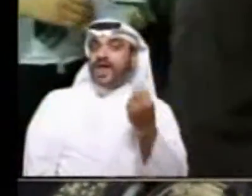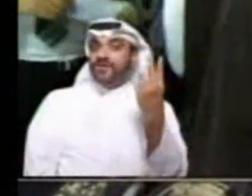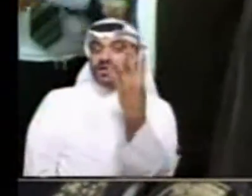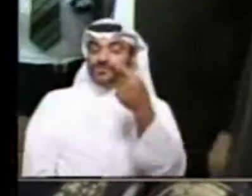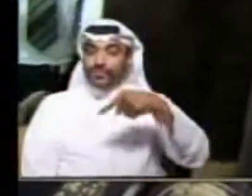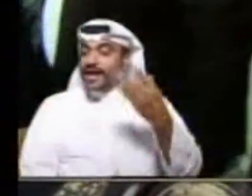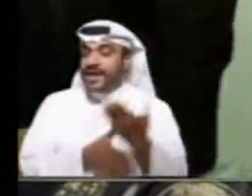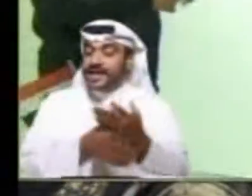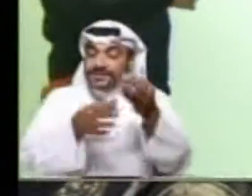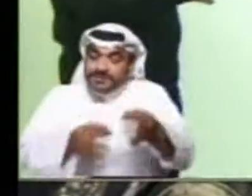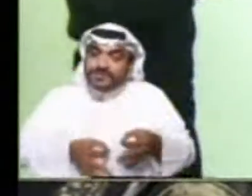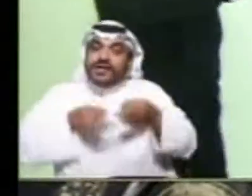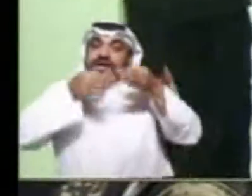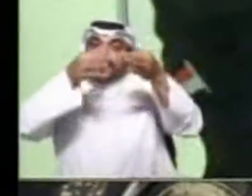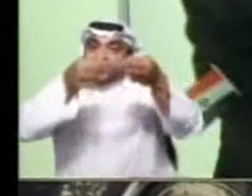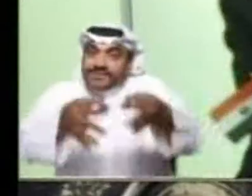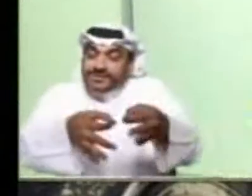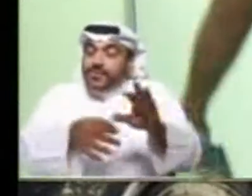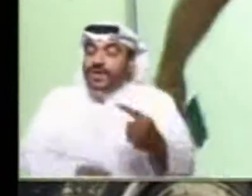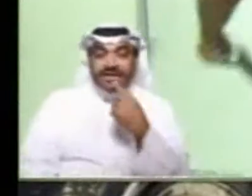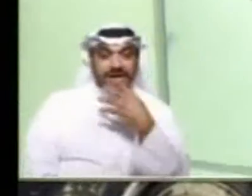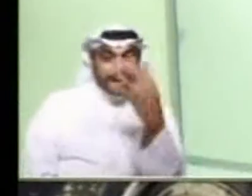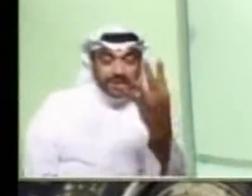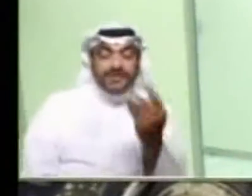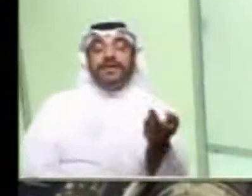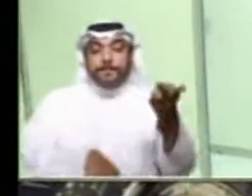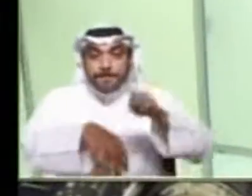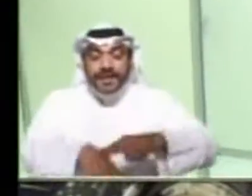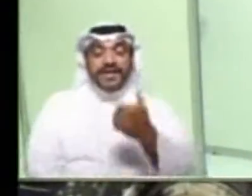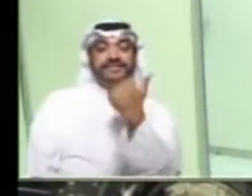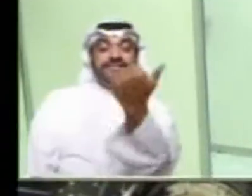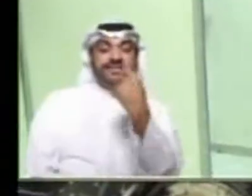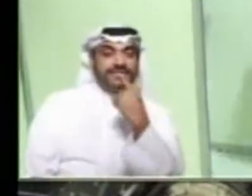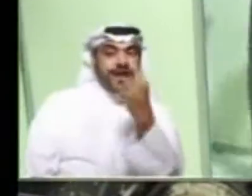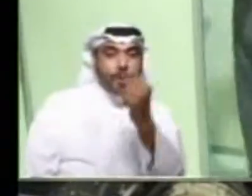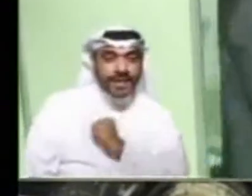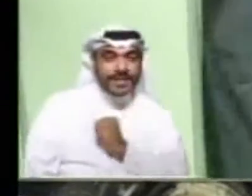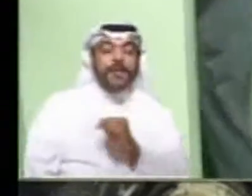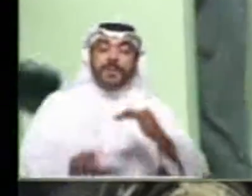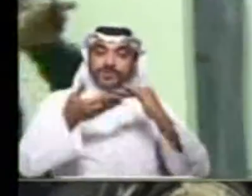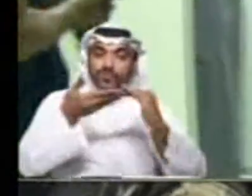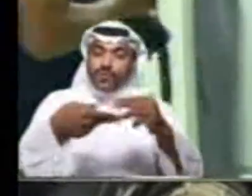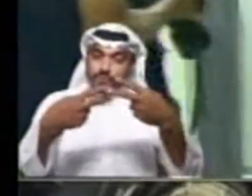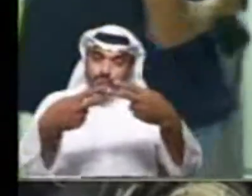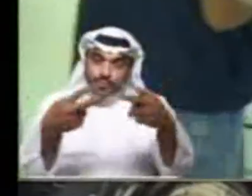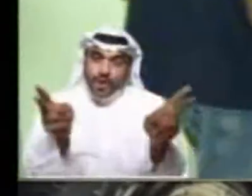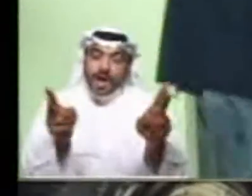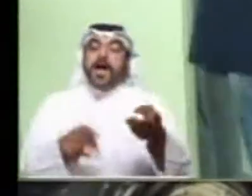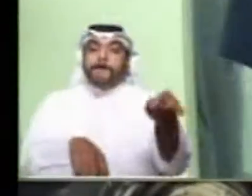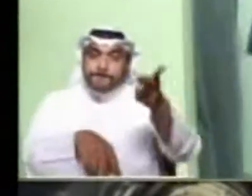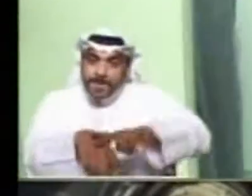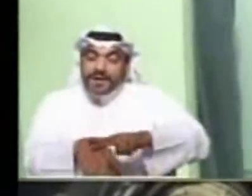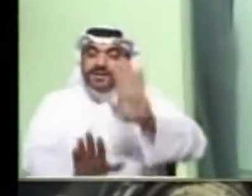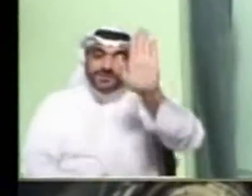مدة الرئاسة من 4 إلى 6 سنوات لمدتين متتاليتين بحد أقصى، مع السماح للرئيس الحالي بالترشح